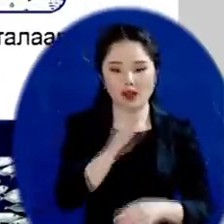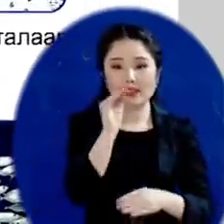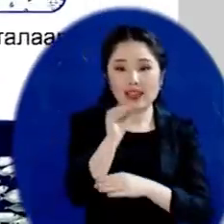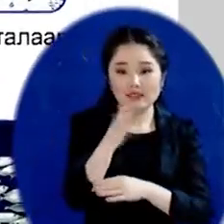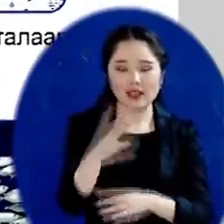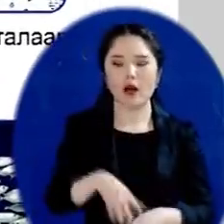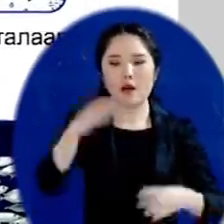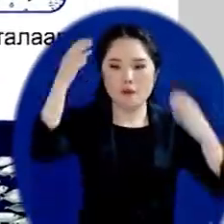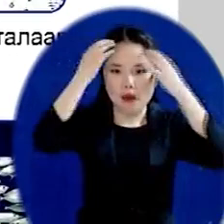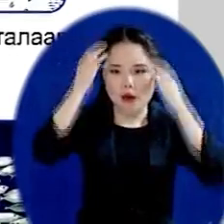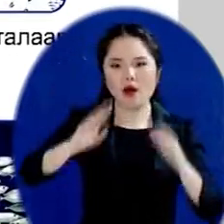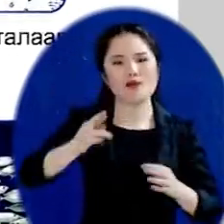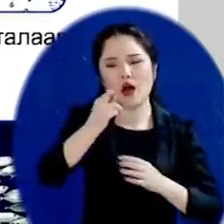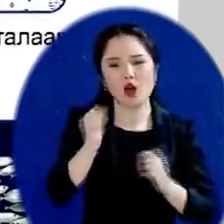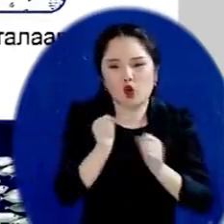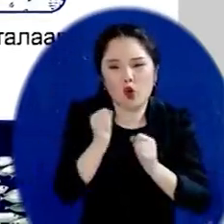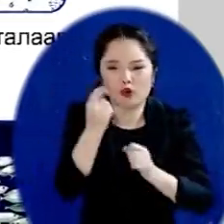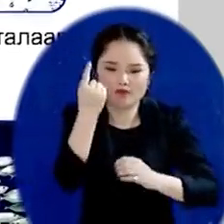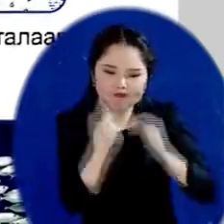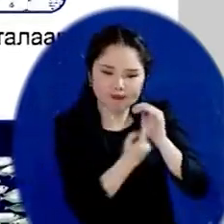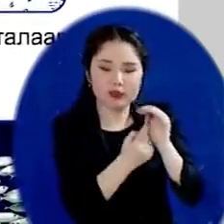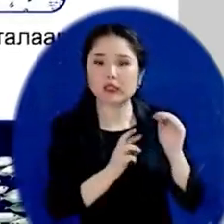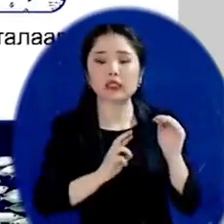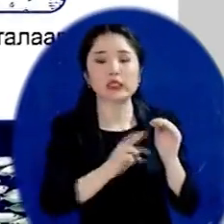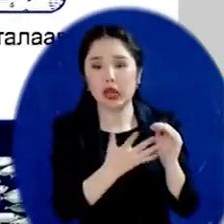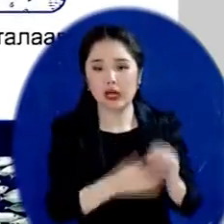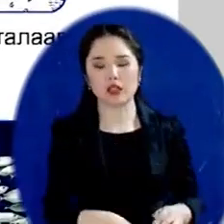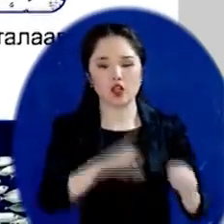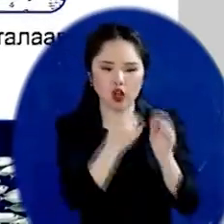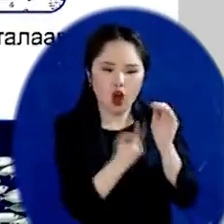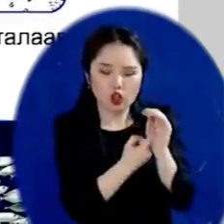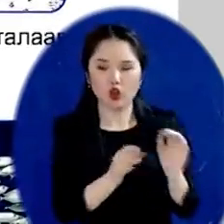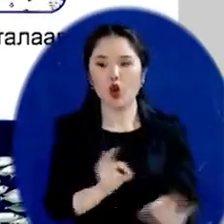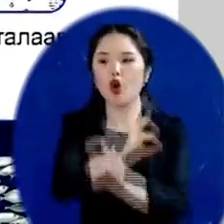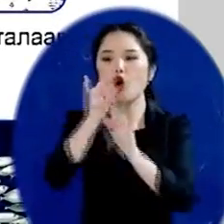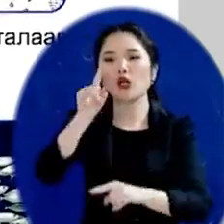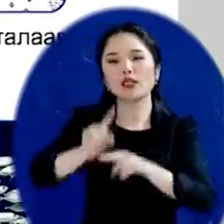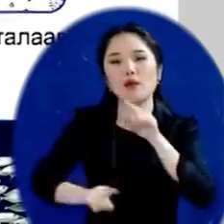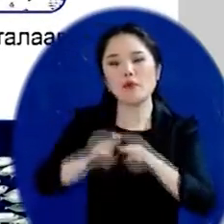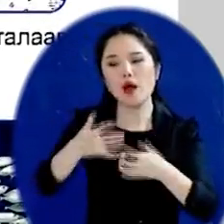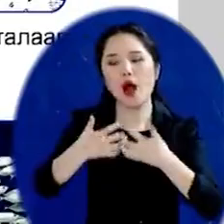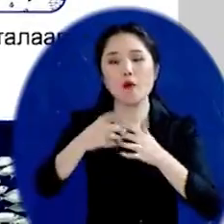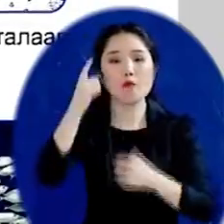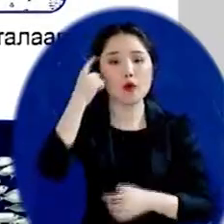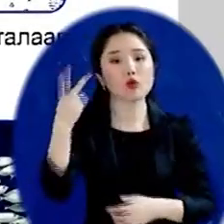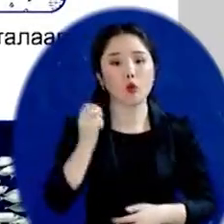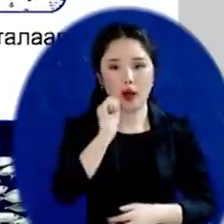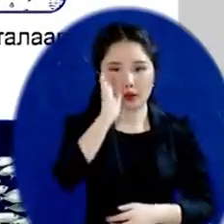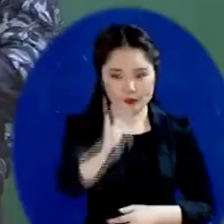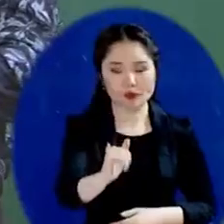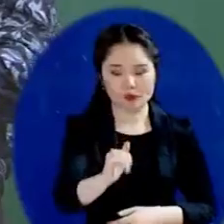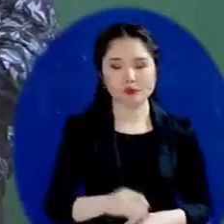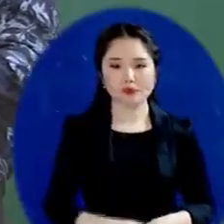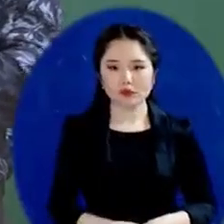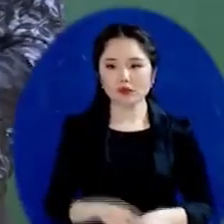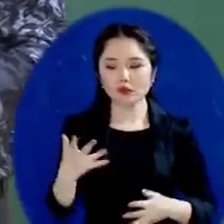баг, баавгай, өвөл яагаад ичдэг вэ? Өвөл ичээнд ордог өөр ямар амьтдын тухай мэдэх вэ гэсэн байна.